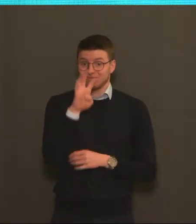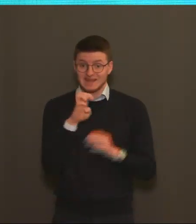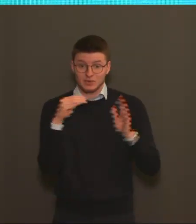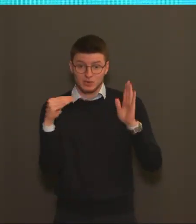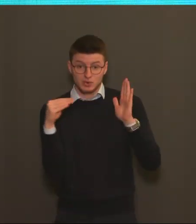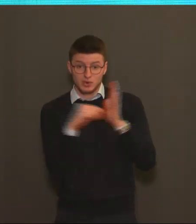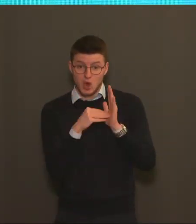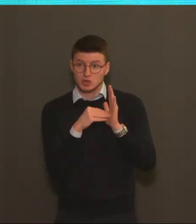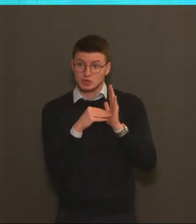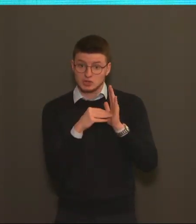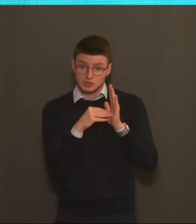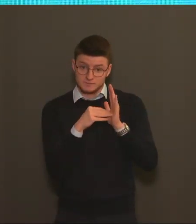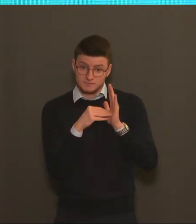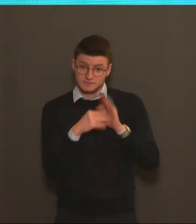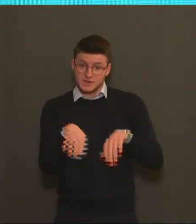vaccindosis gekregen.